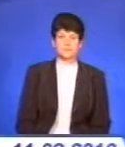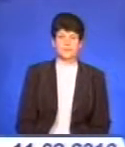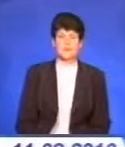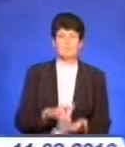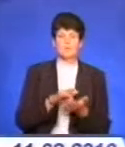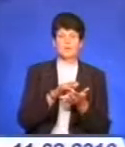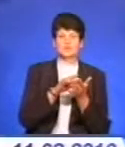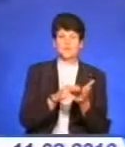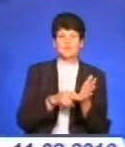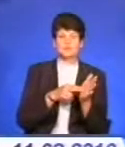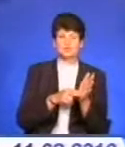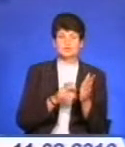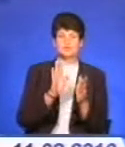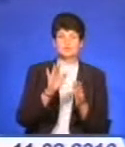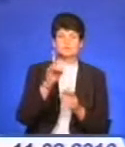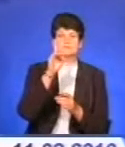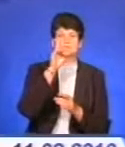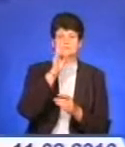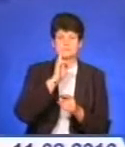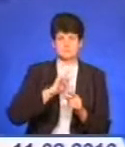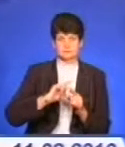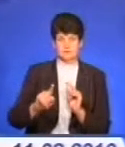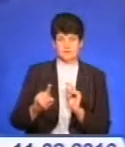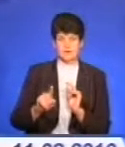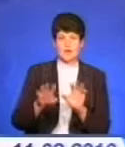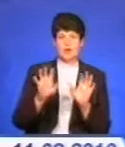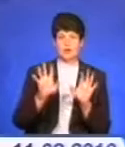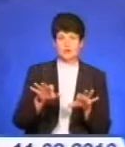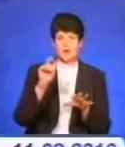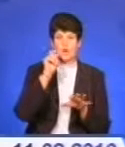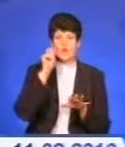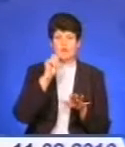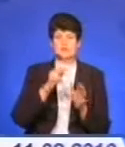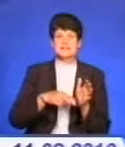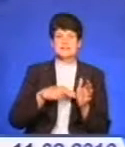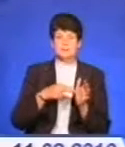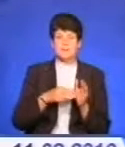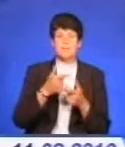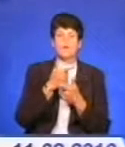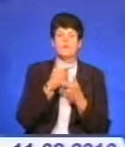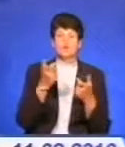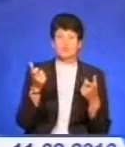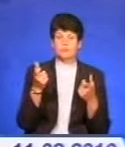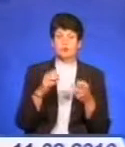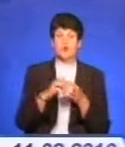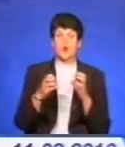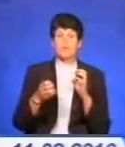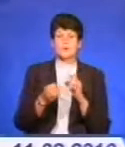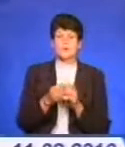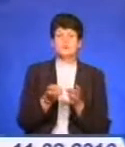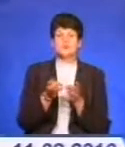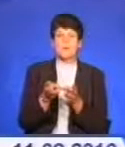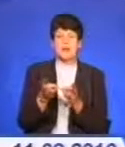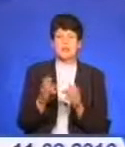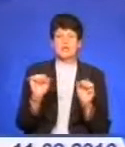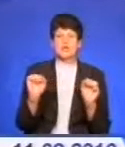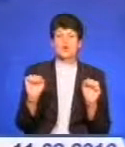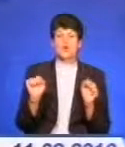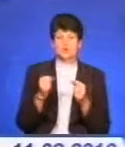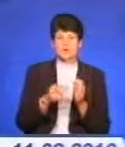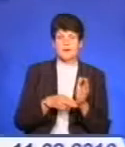Подорожувати потягом незабаром буде комфортніше. Голова «Укрзалізниці» Войцех Балчин повідомив, що проблему із опаленням та охолодженням